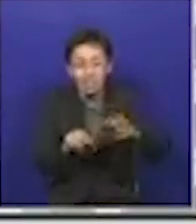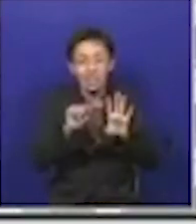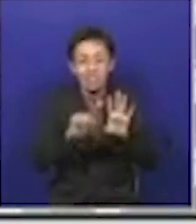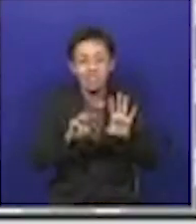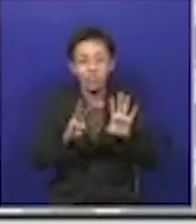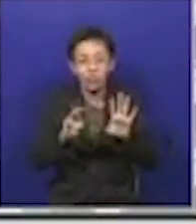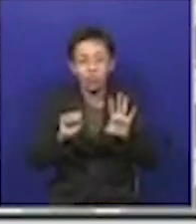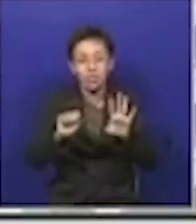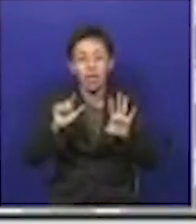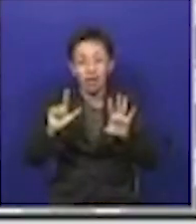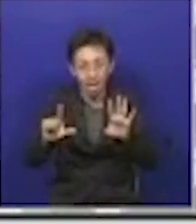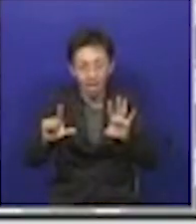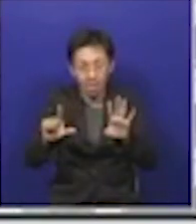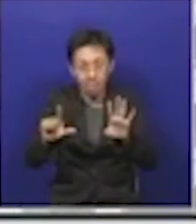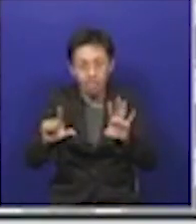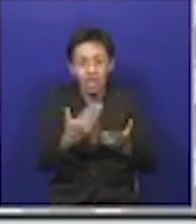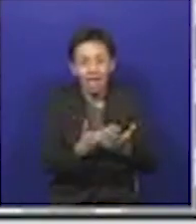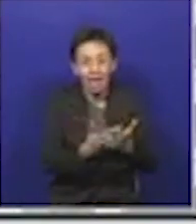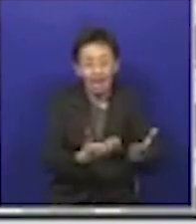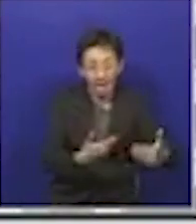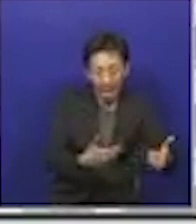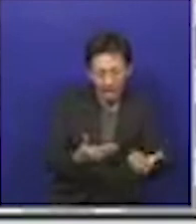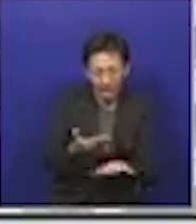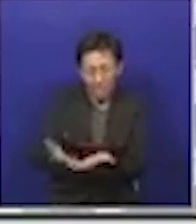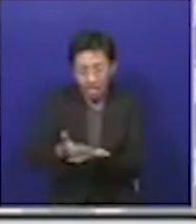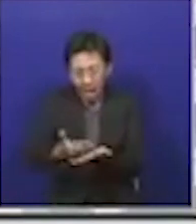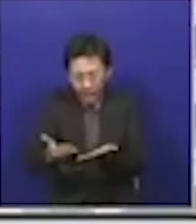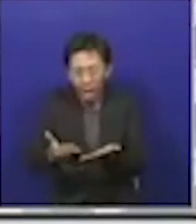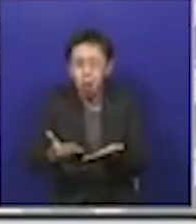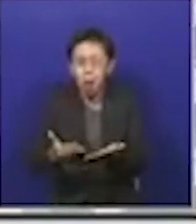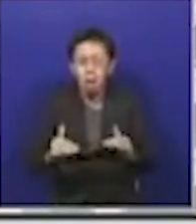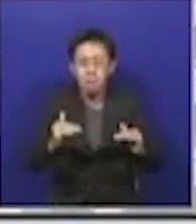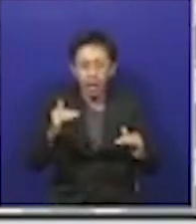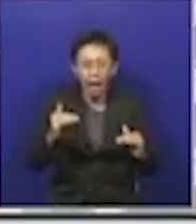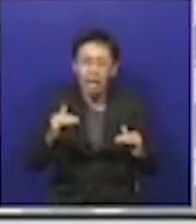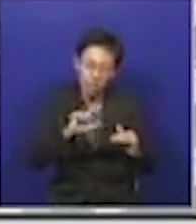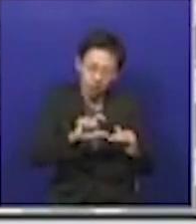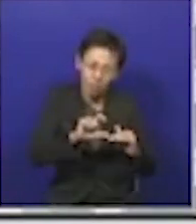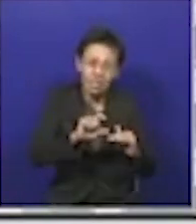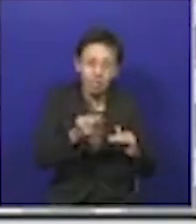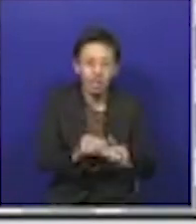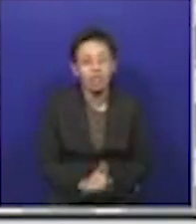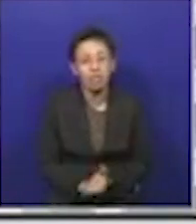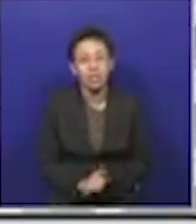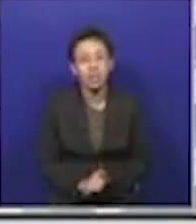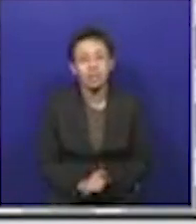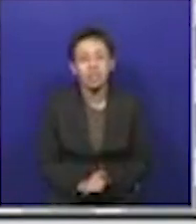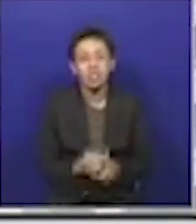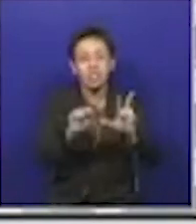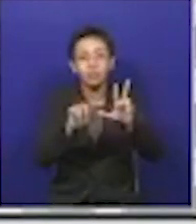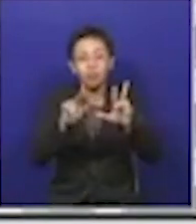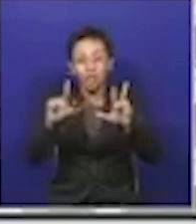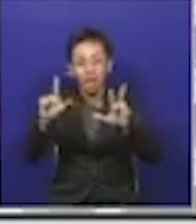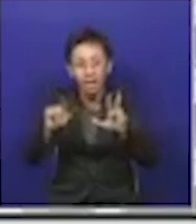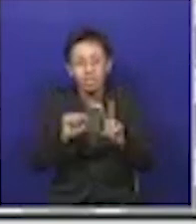4.6 แสน 4.6 กว่าผมปัดเศษหลักออกไปเลยเพื่อให้ดูง่ายนะ 3.2 2.7 4.6